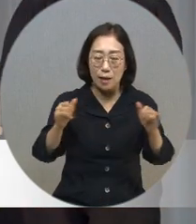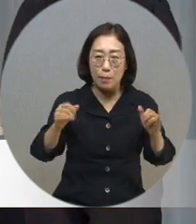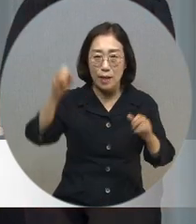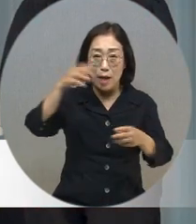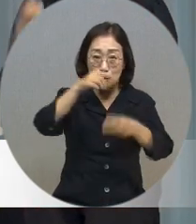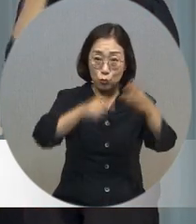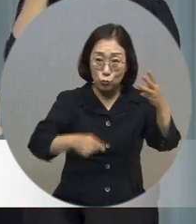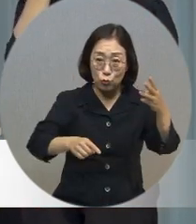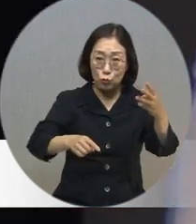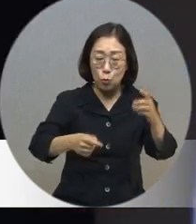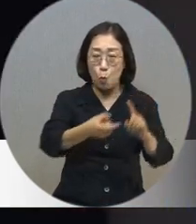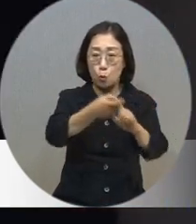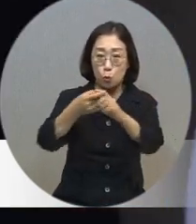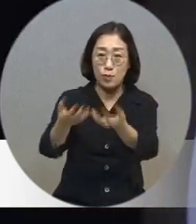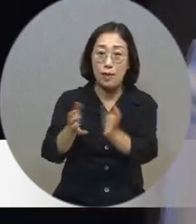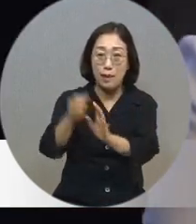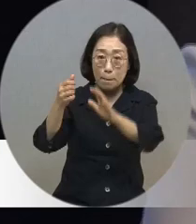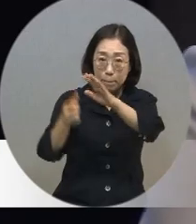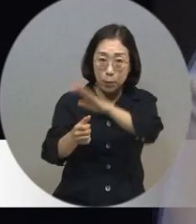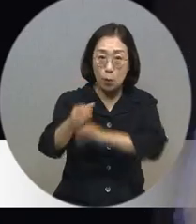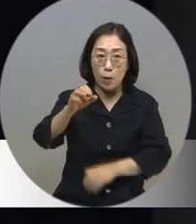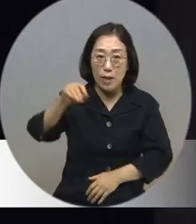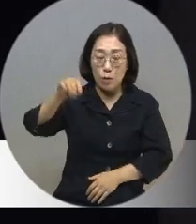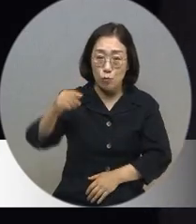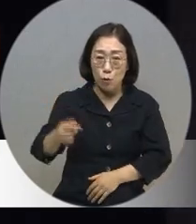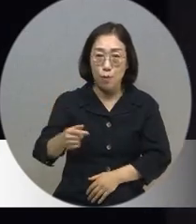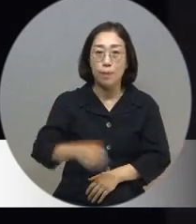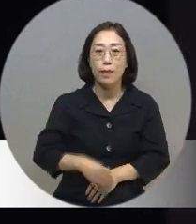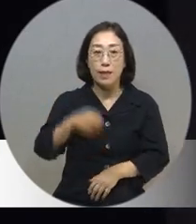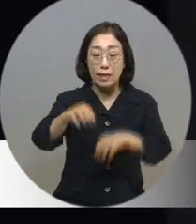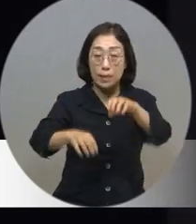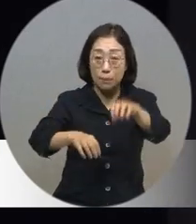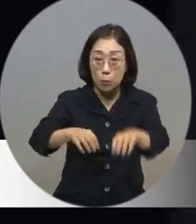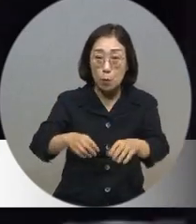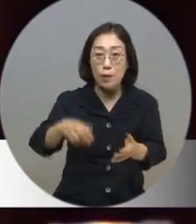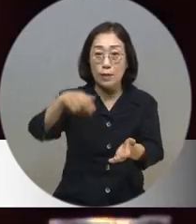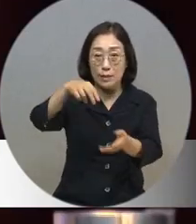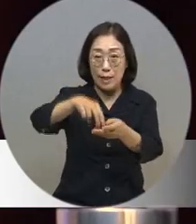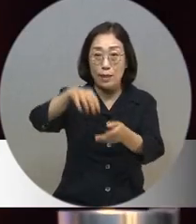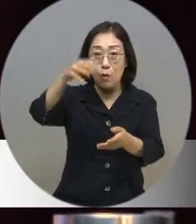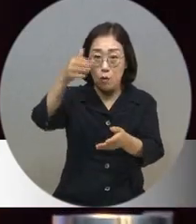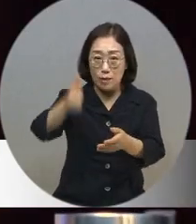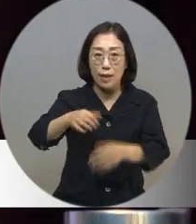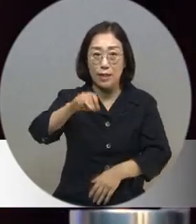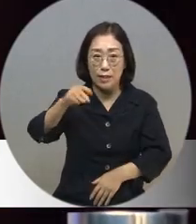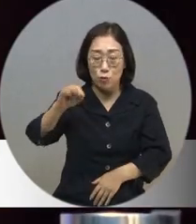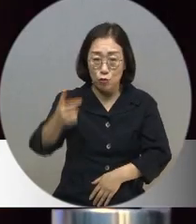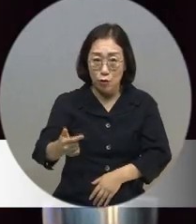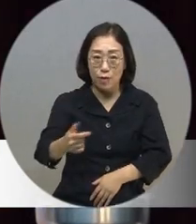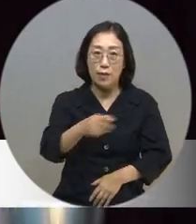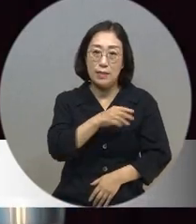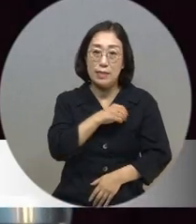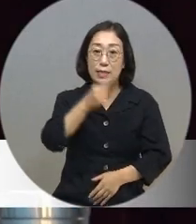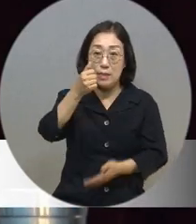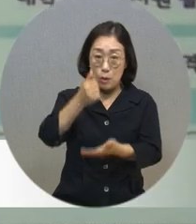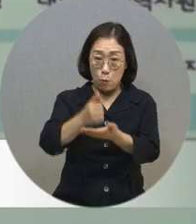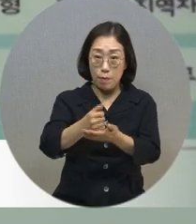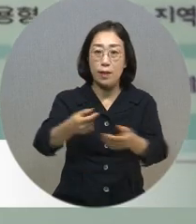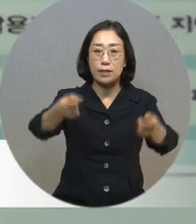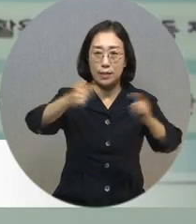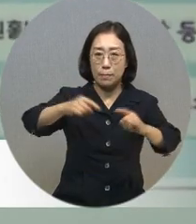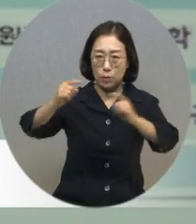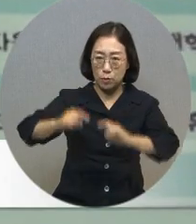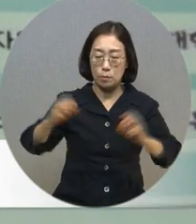교육공동체 대표 이우연 디딤돌 자립 생활 센터장 이지현 양주시 의원이 참석했습니다